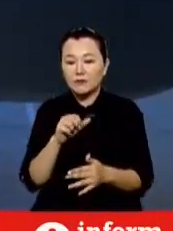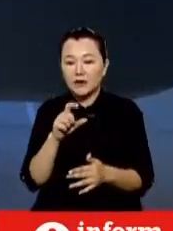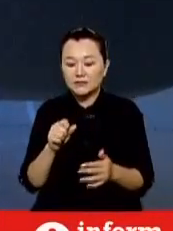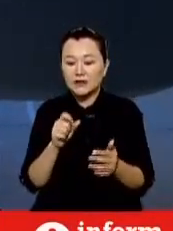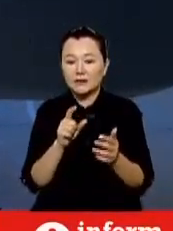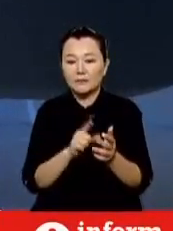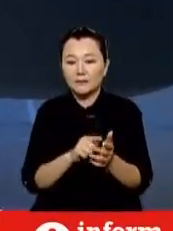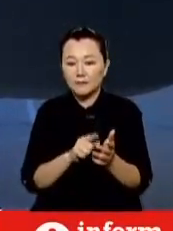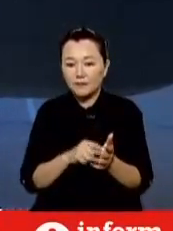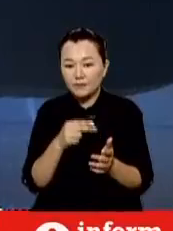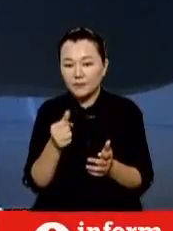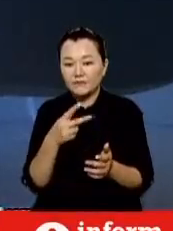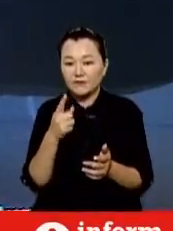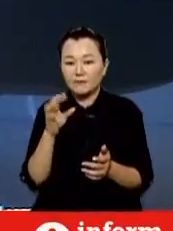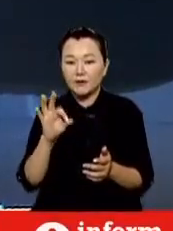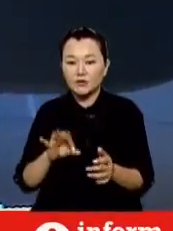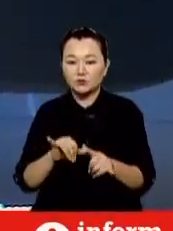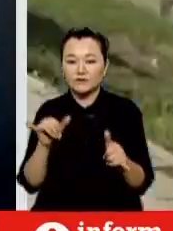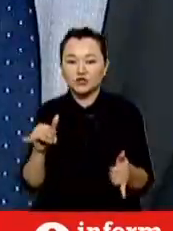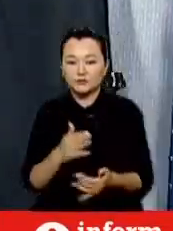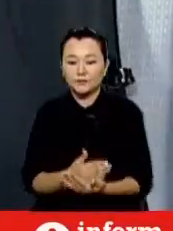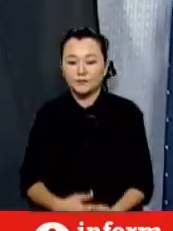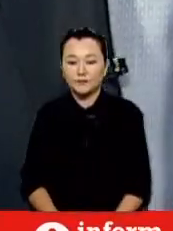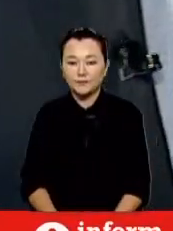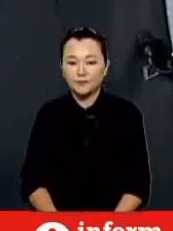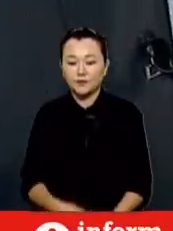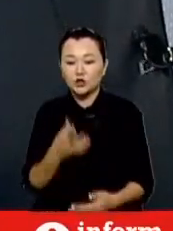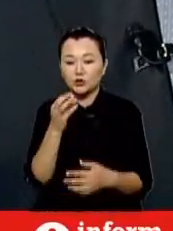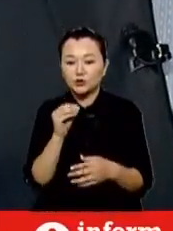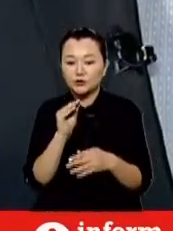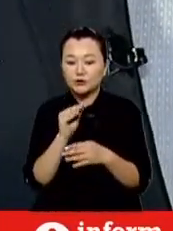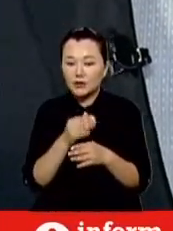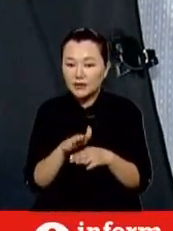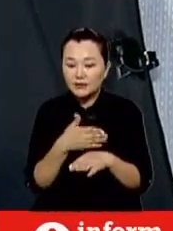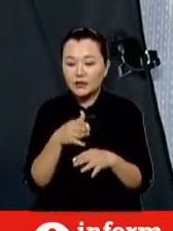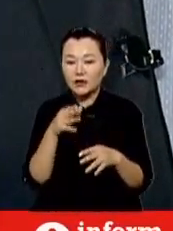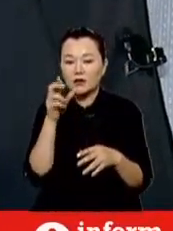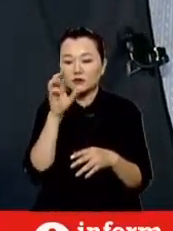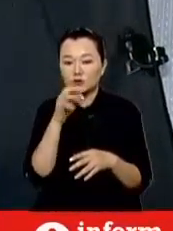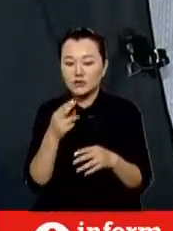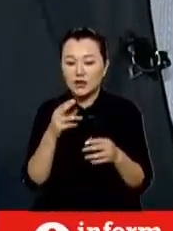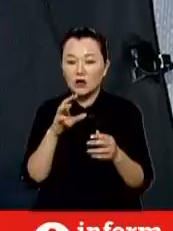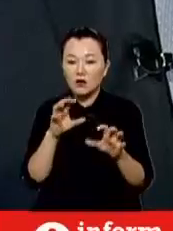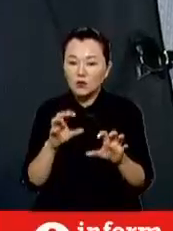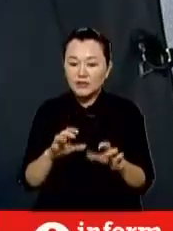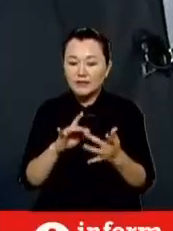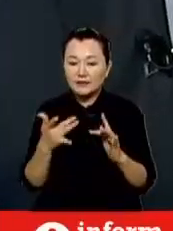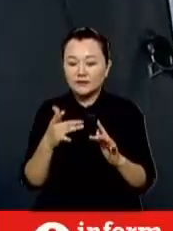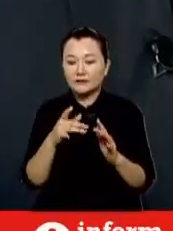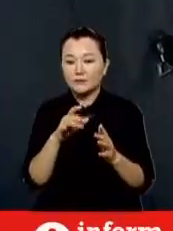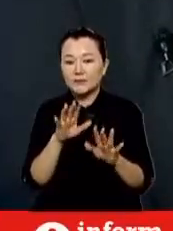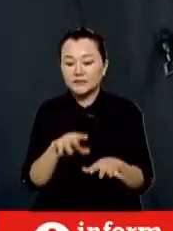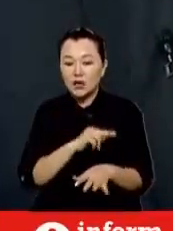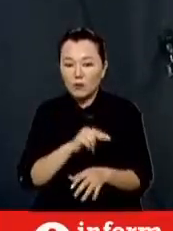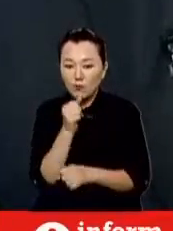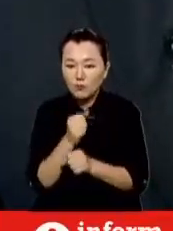мөлшерін 21%-ға өсіріп отыр. Бұдан бөлек әлеуметтік кодекс интернет платформалар арқылы жұмыс істейтін